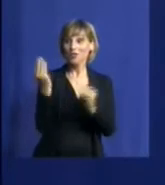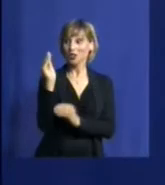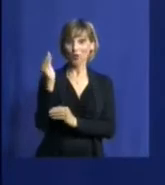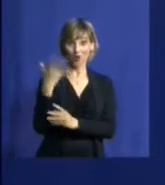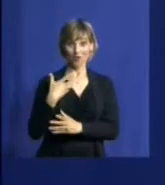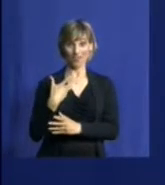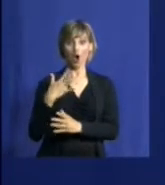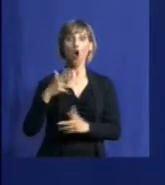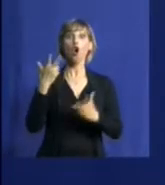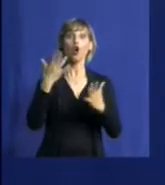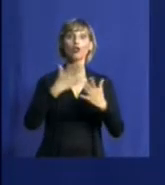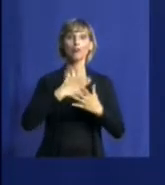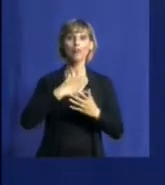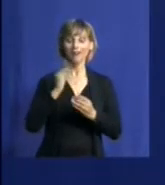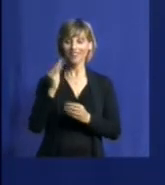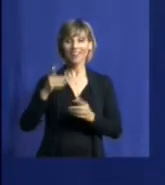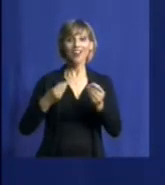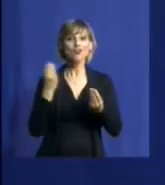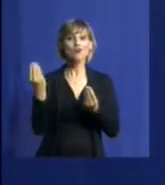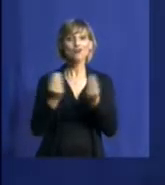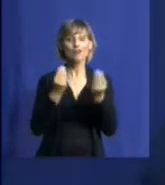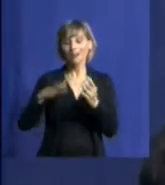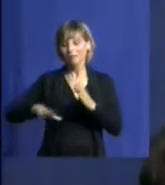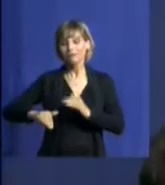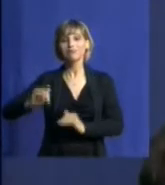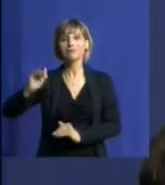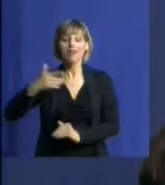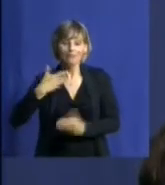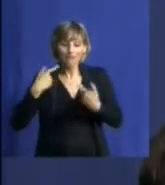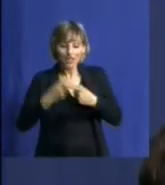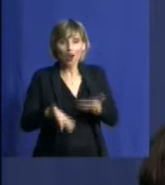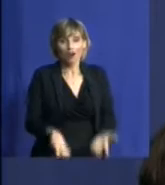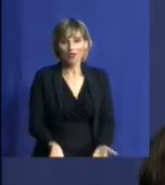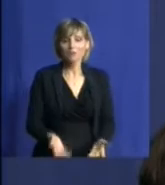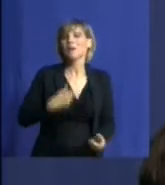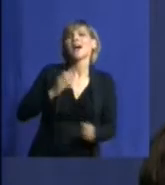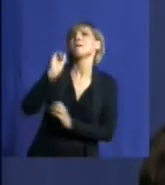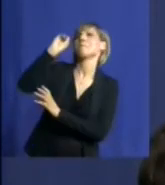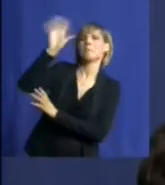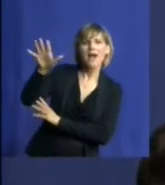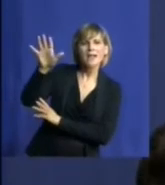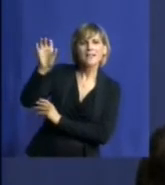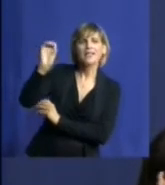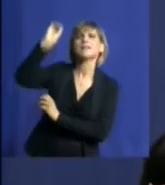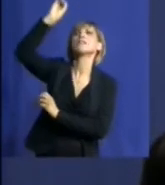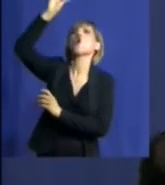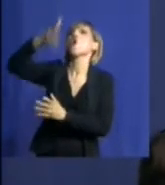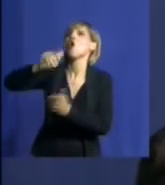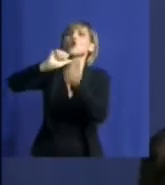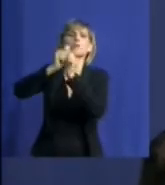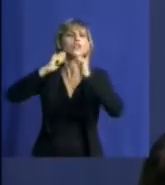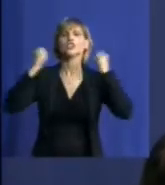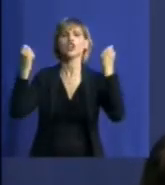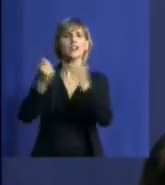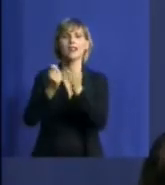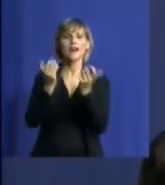8 anni, né adesso. Ma questo per quanto riguarda il basket, ma invece proprio per quanto riguarda lo sport in